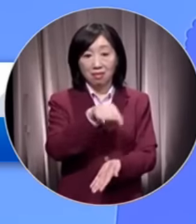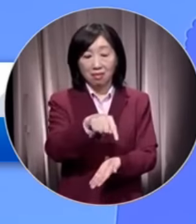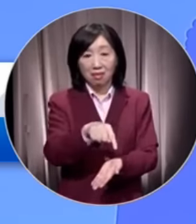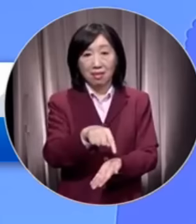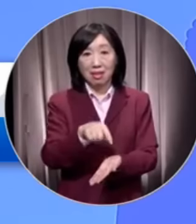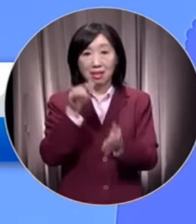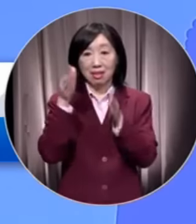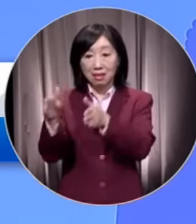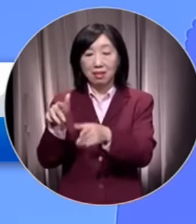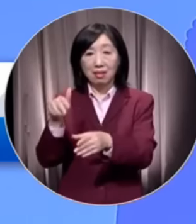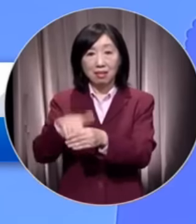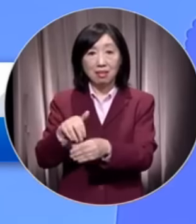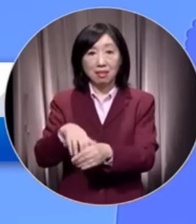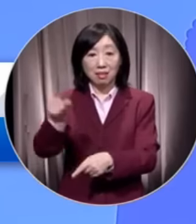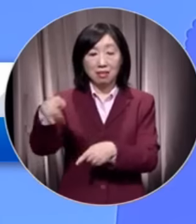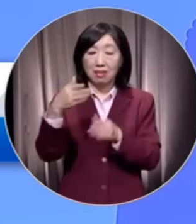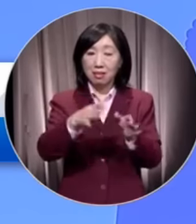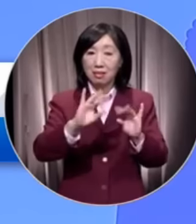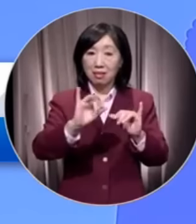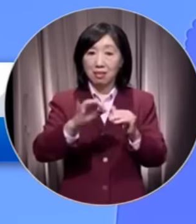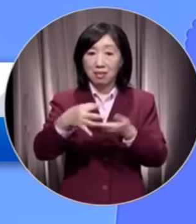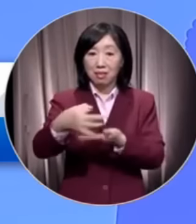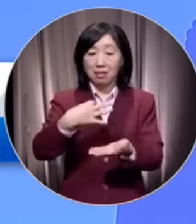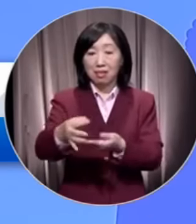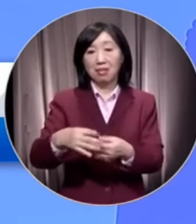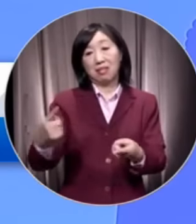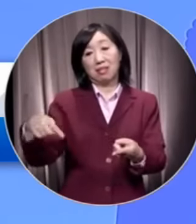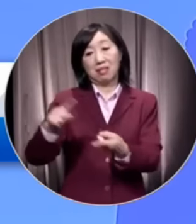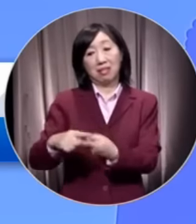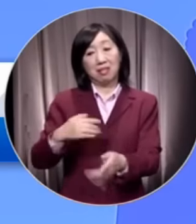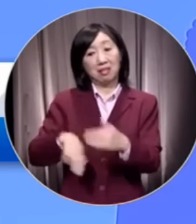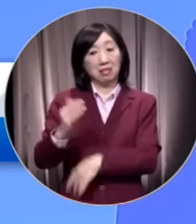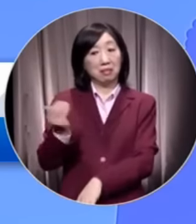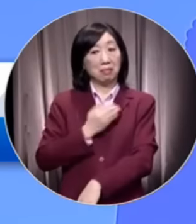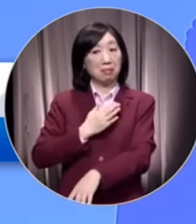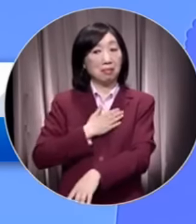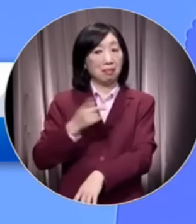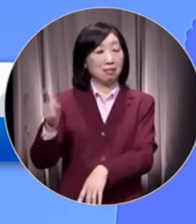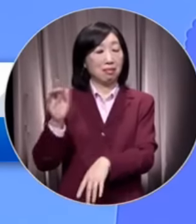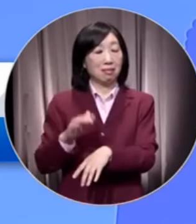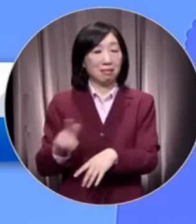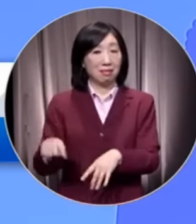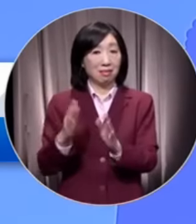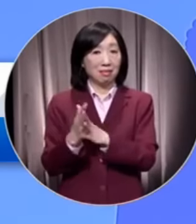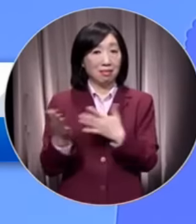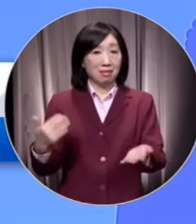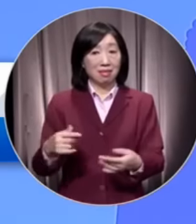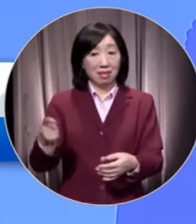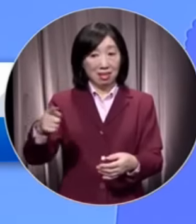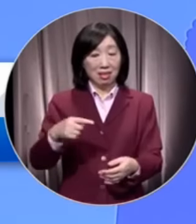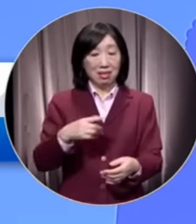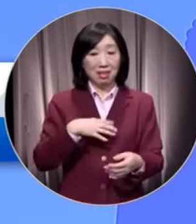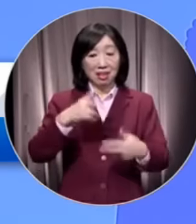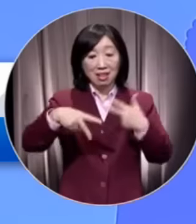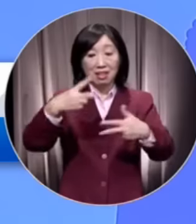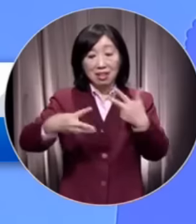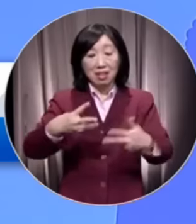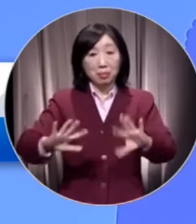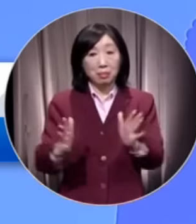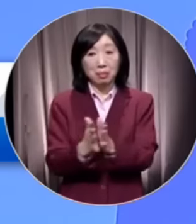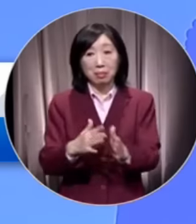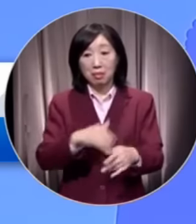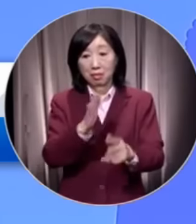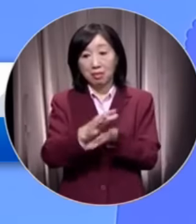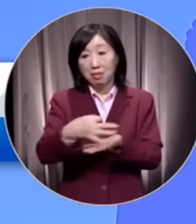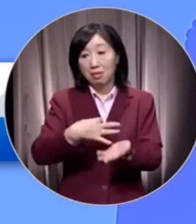举，您对土地买卖比任何人都专业，你想有可能在两个礼拜、三个礼拜前做这样的买